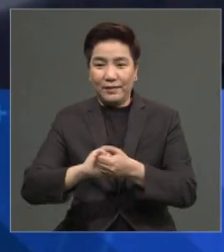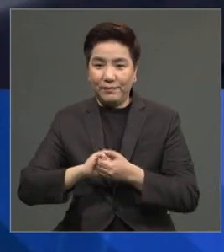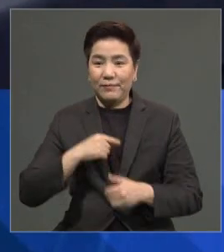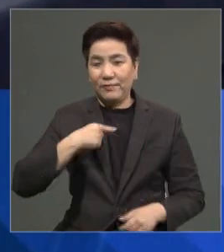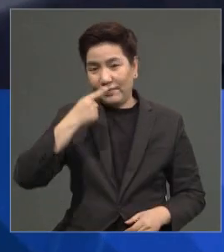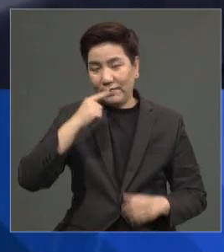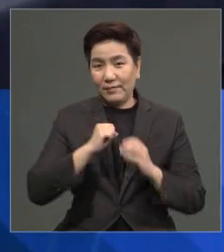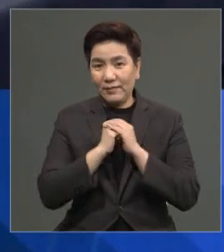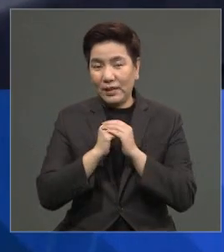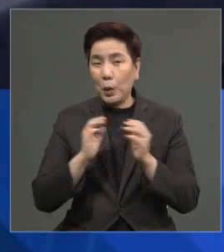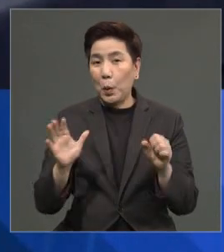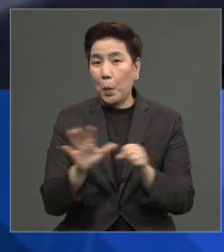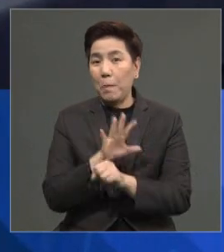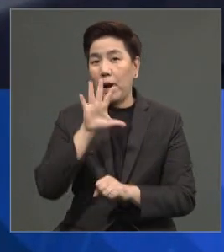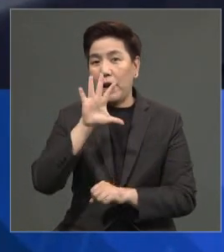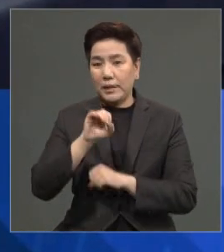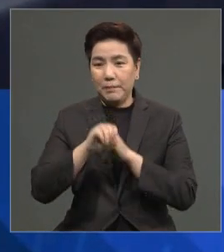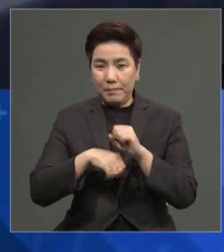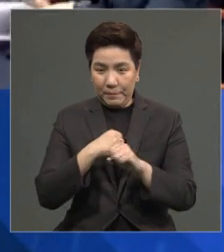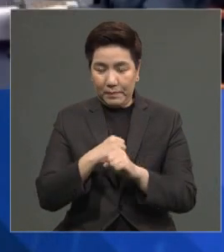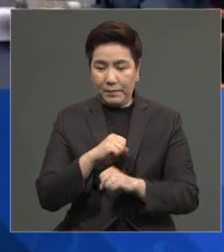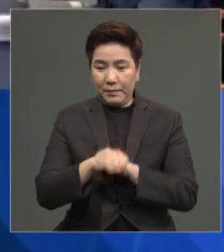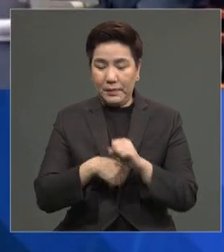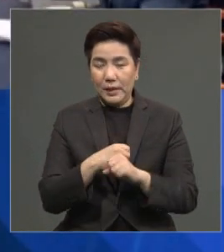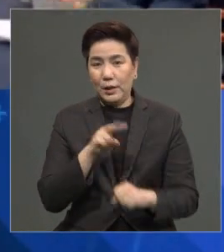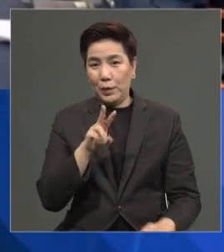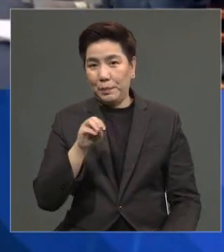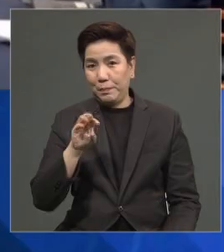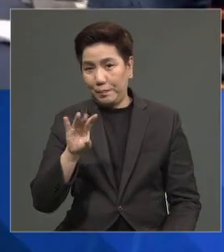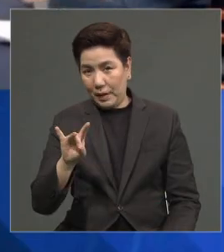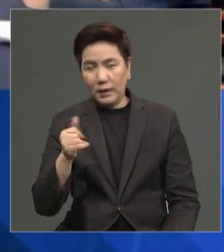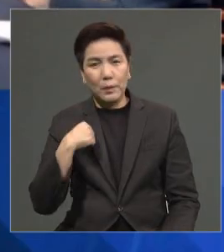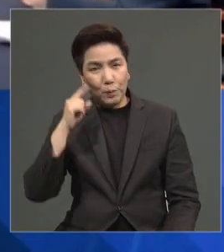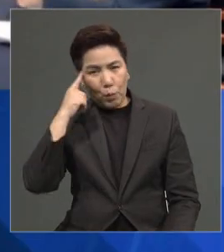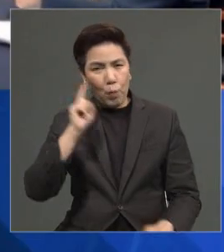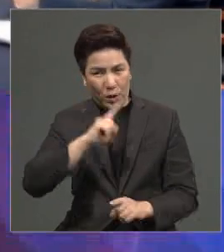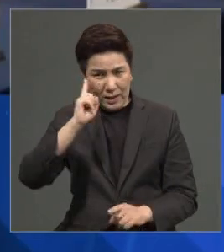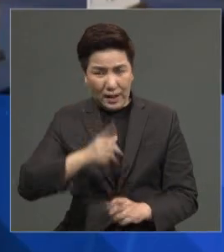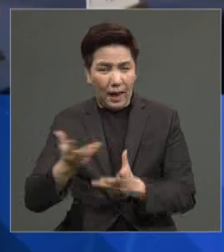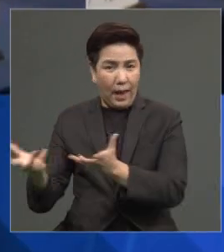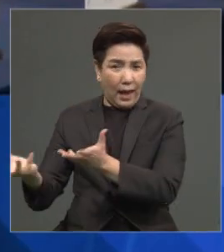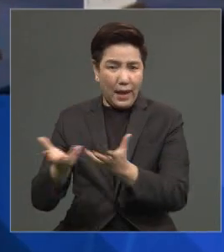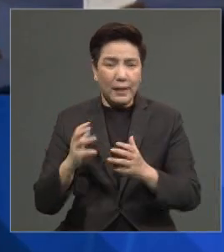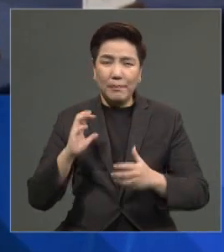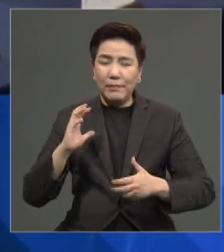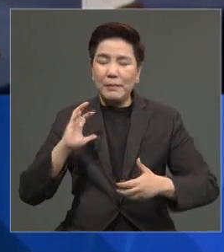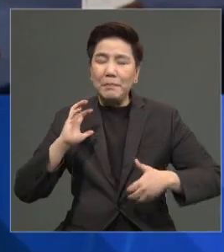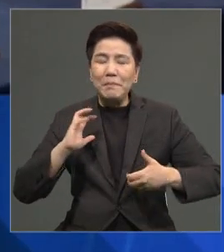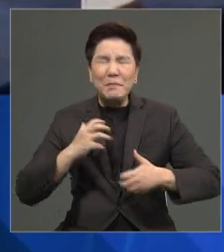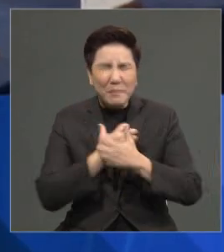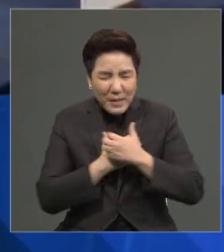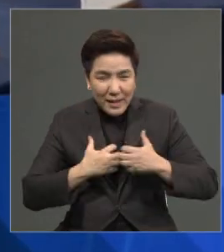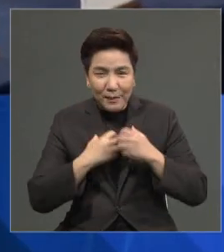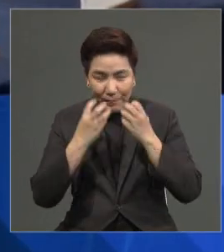50ปีในปีหน้า2568โดยขณะนี้ยังไม่ทราบวันเวลาที่แน่ชัดแต่ก็คาดว่าน่าจะ